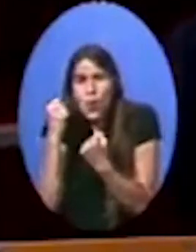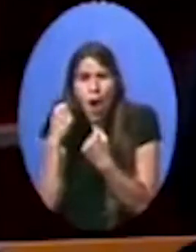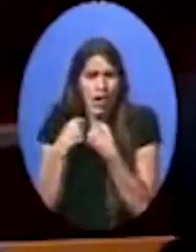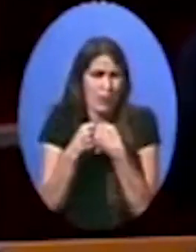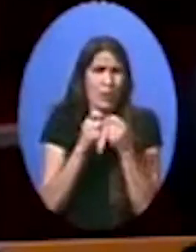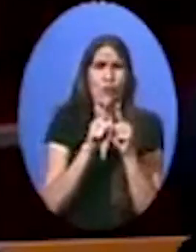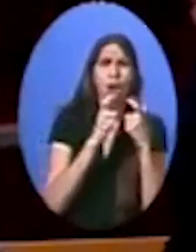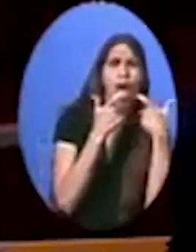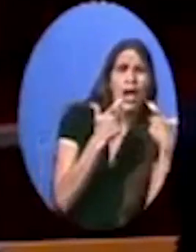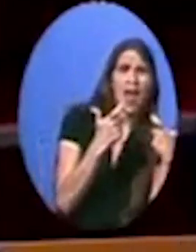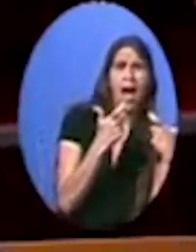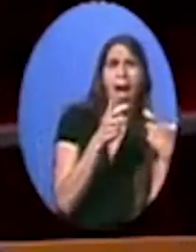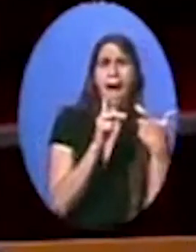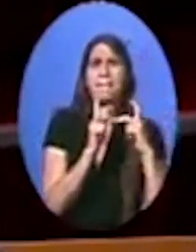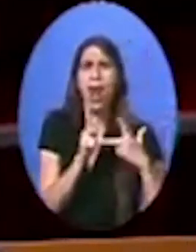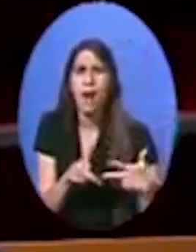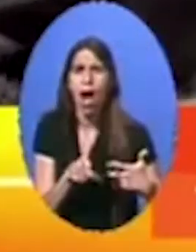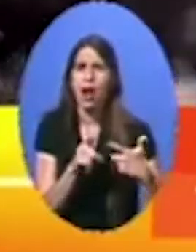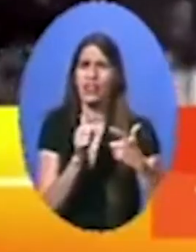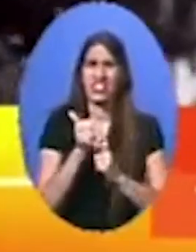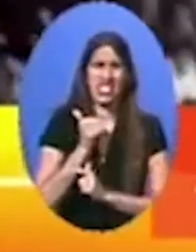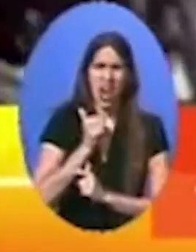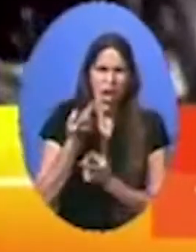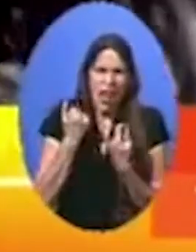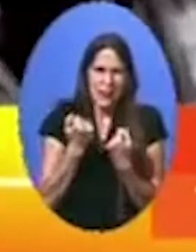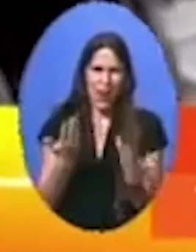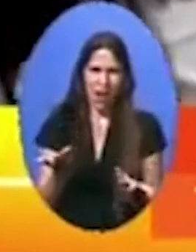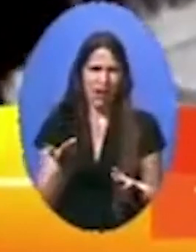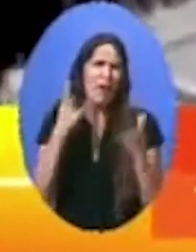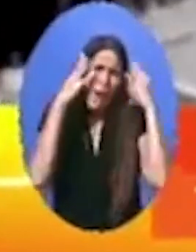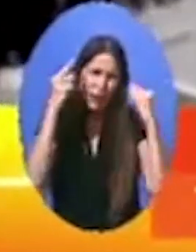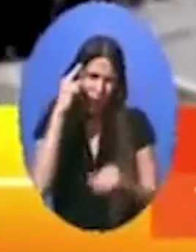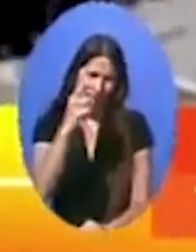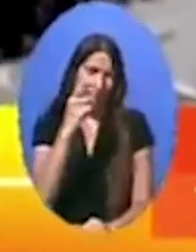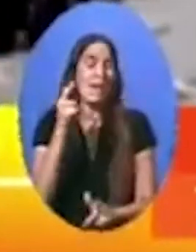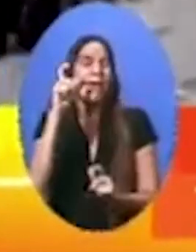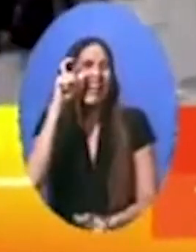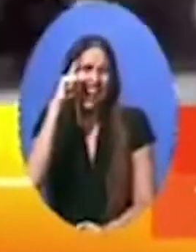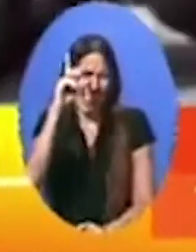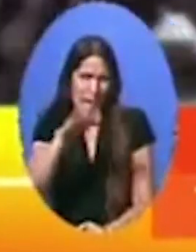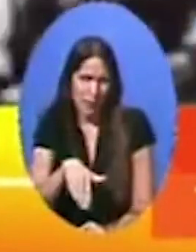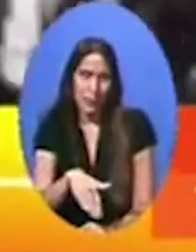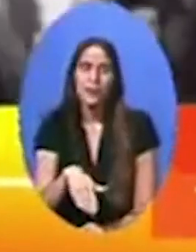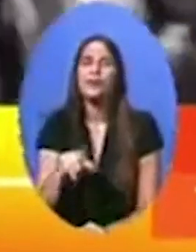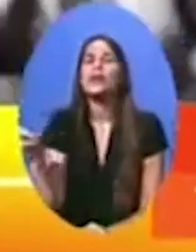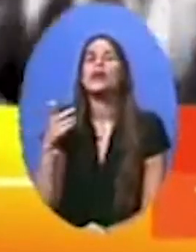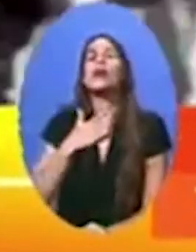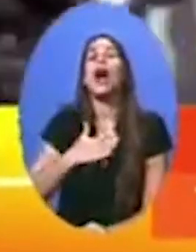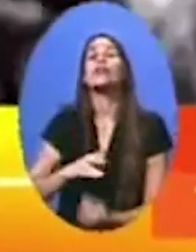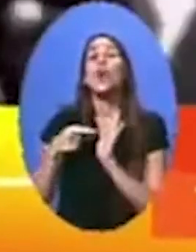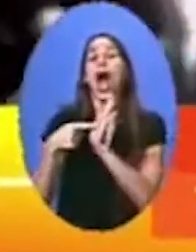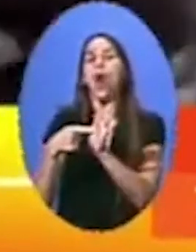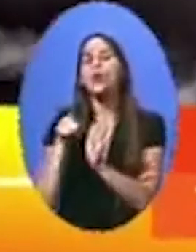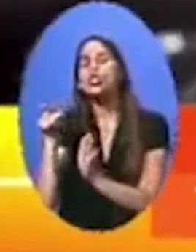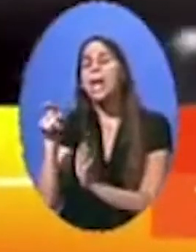ההגנה, עם הפלמ"ח ועם צה"ל. זה היה ברור, זה גם היה ברור לבגין. מה שרצו לעשות זה להראות שהם מסוכנים,